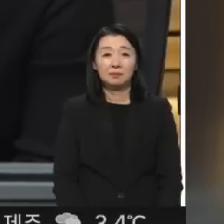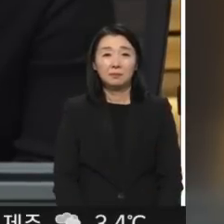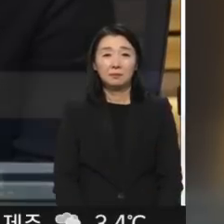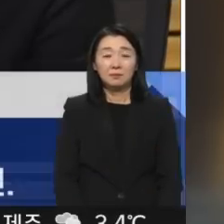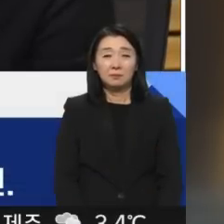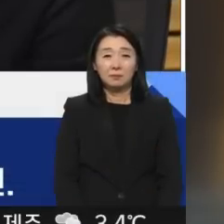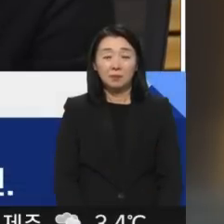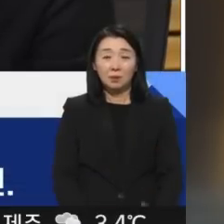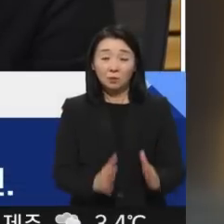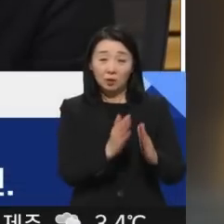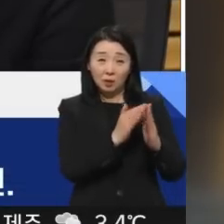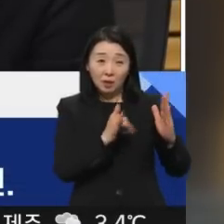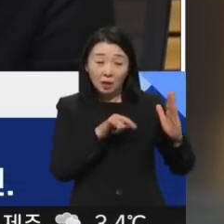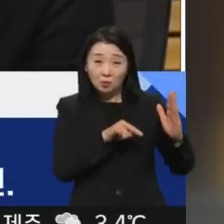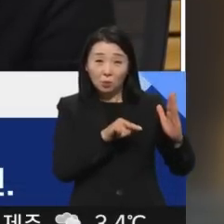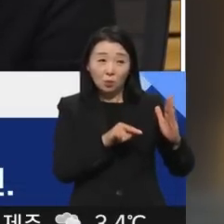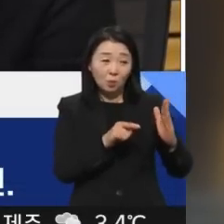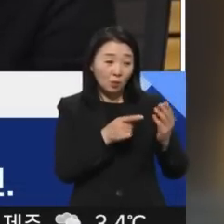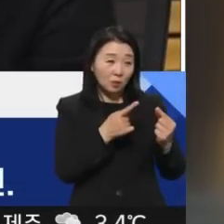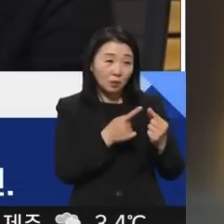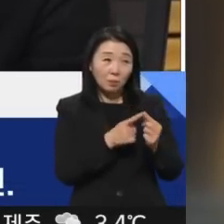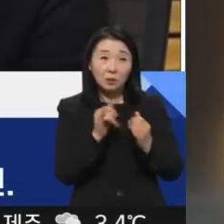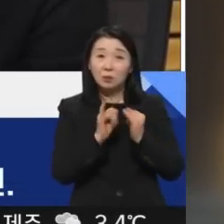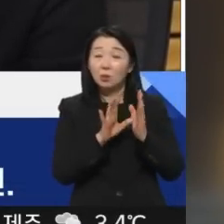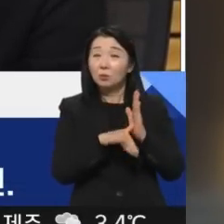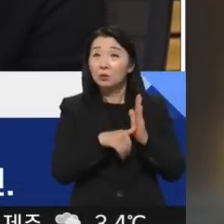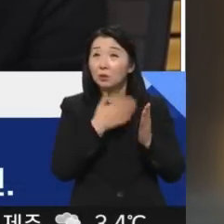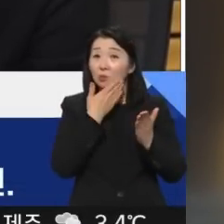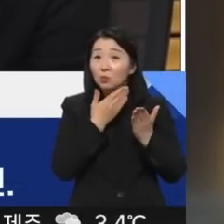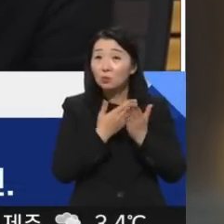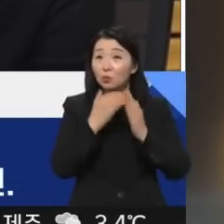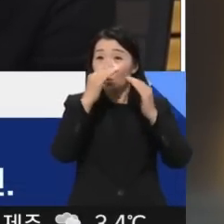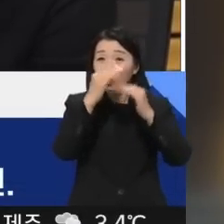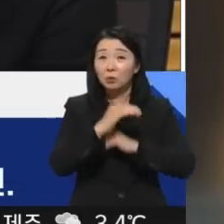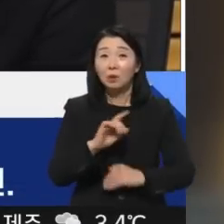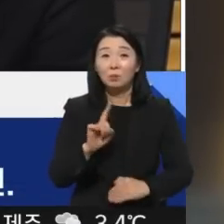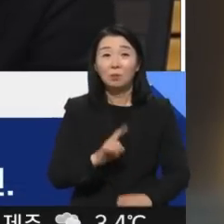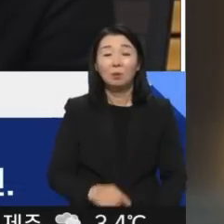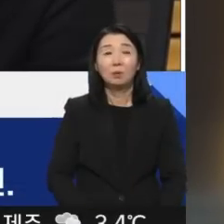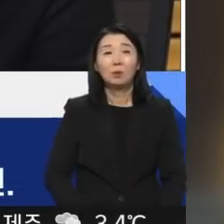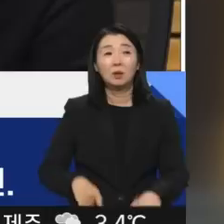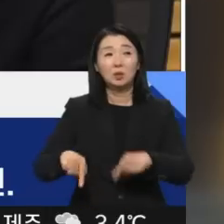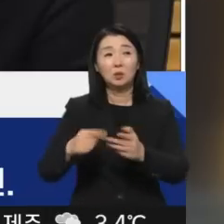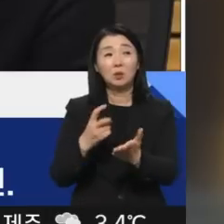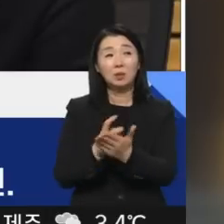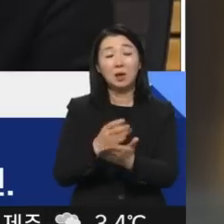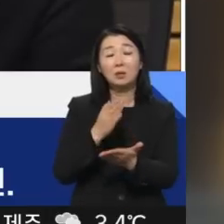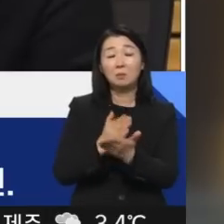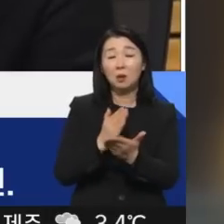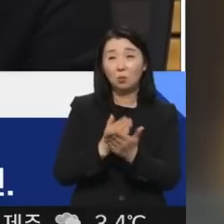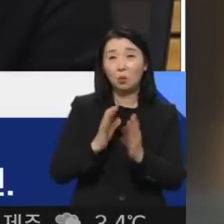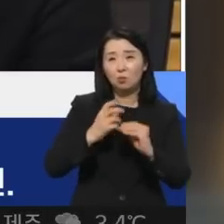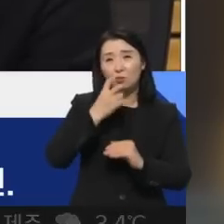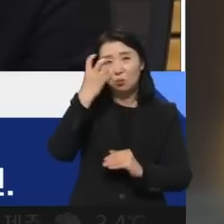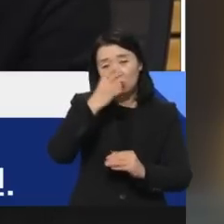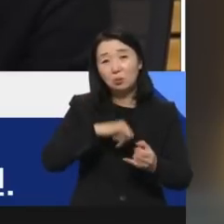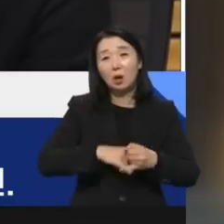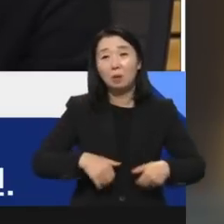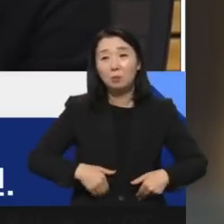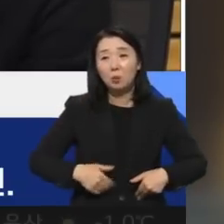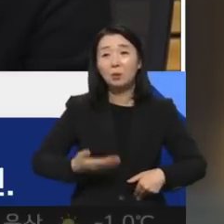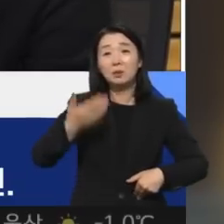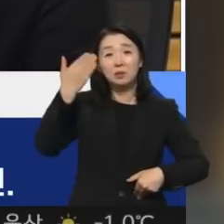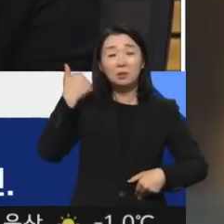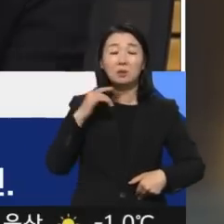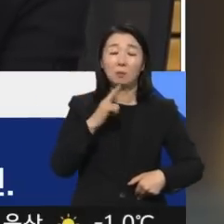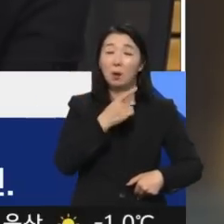우리 유가족분들의 첫 번째 인터뷰의 핵심이 뭐였냐면 절대 정쟁이 아닌 국정조사. 예, 예. 그리고 그 전에 뭐라고